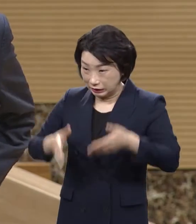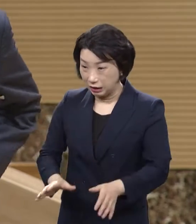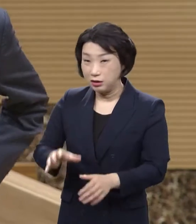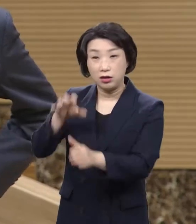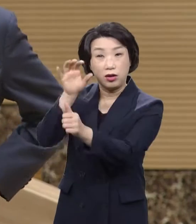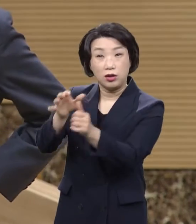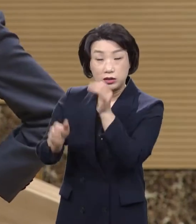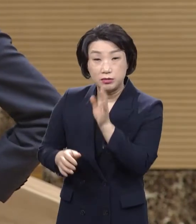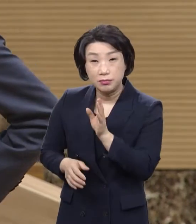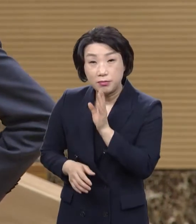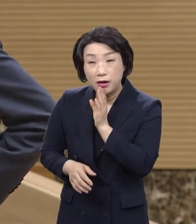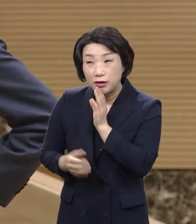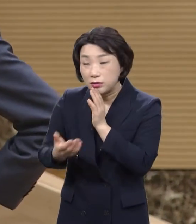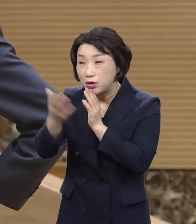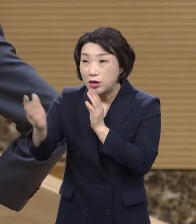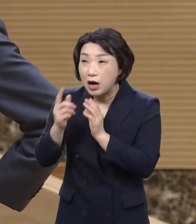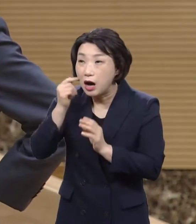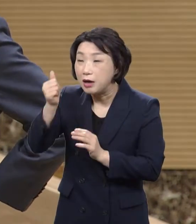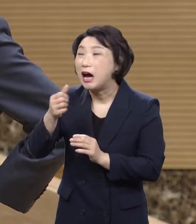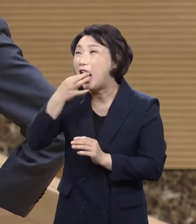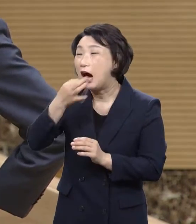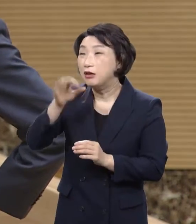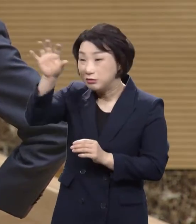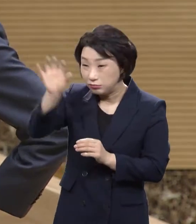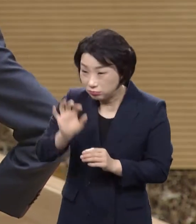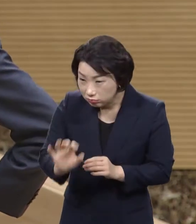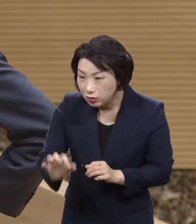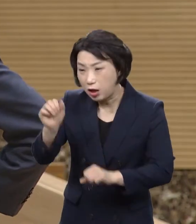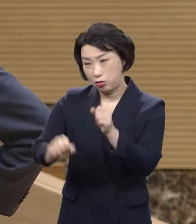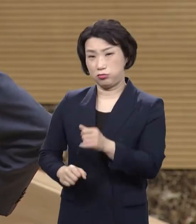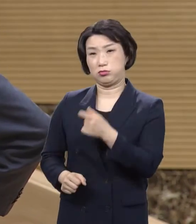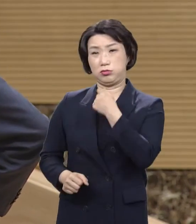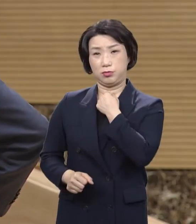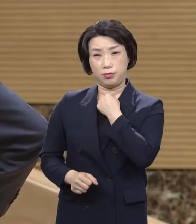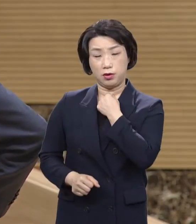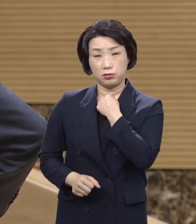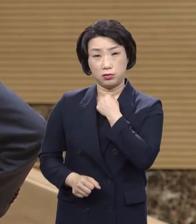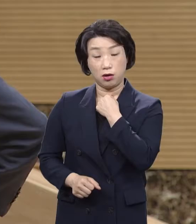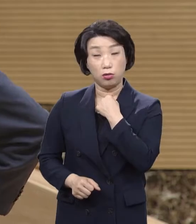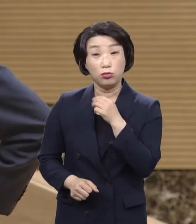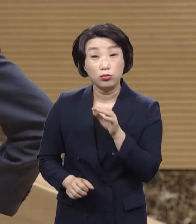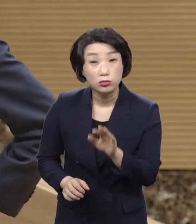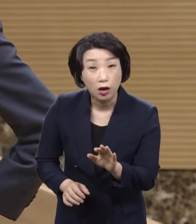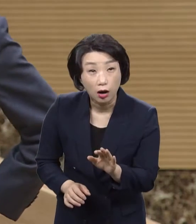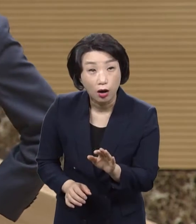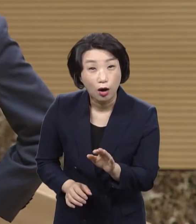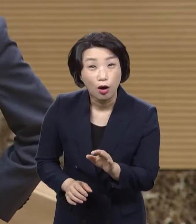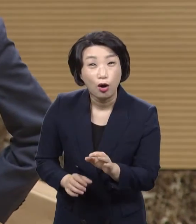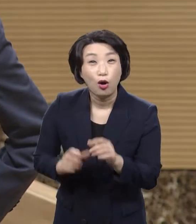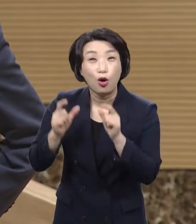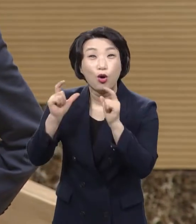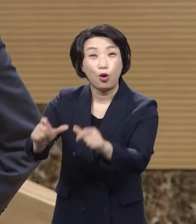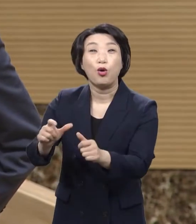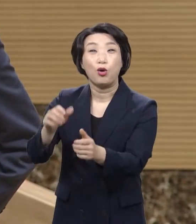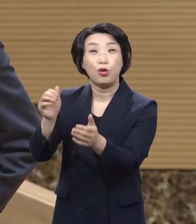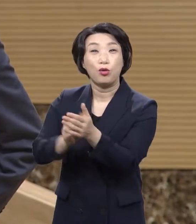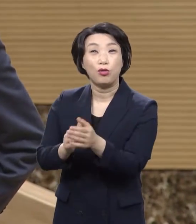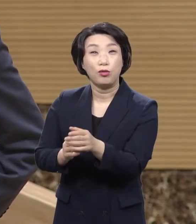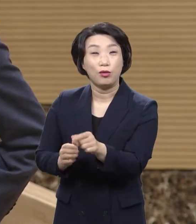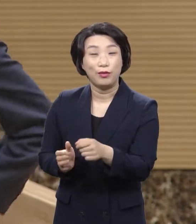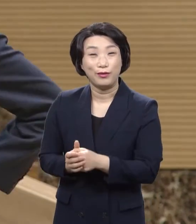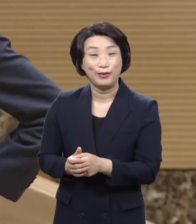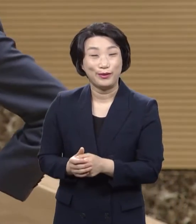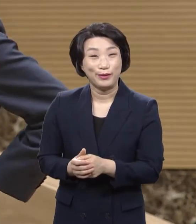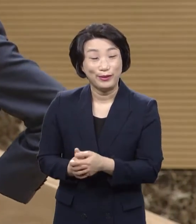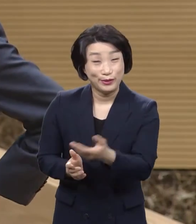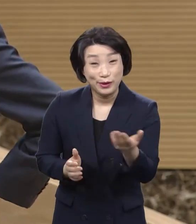났으니 네 애비의 욕심을 행하고자 하는도다. 그렇게 말했어.